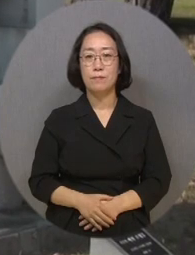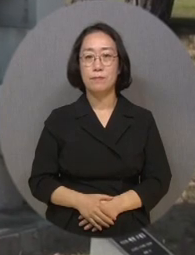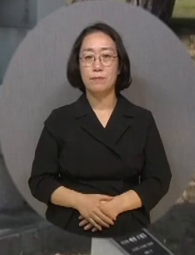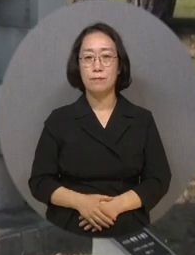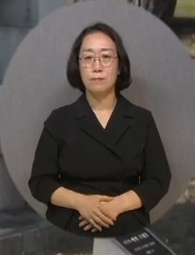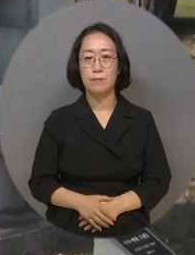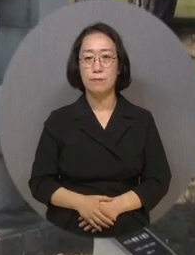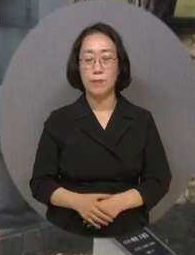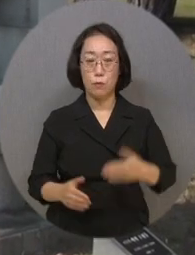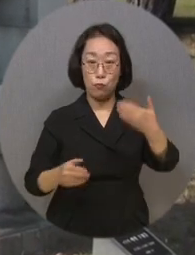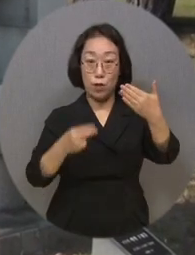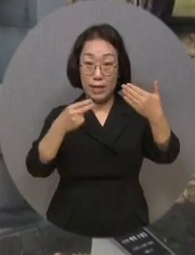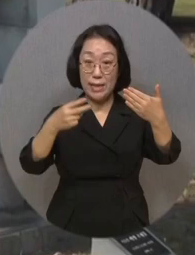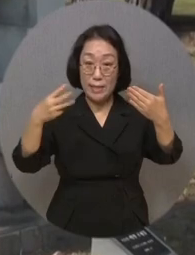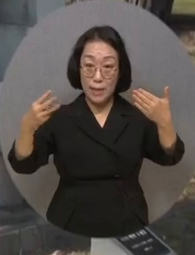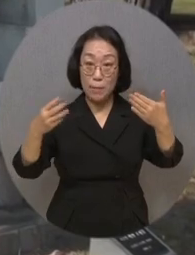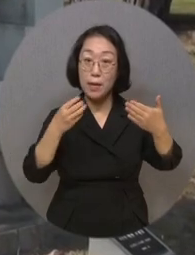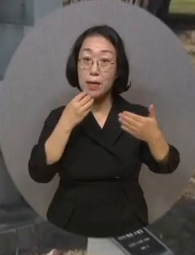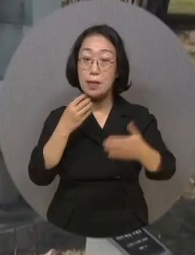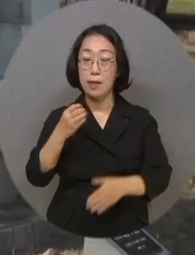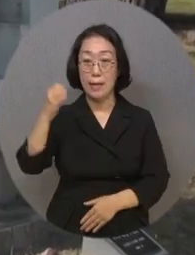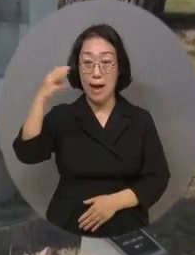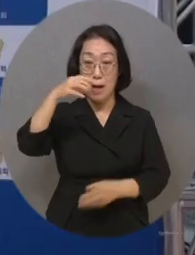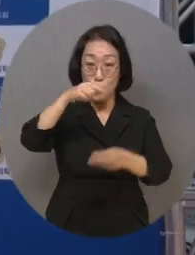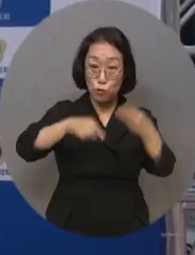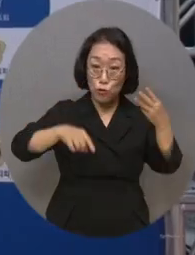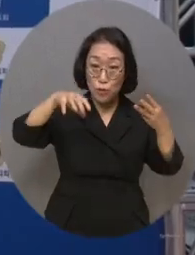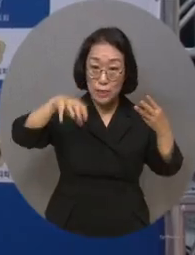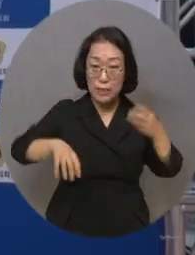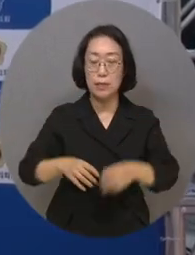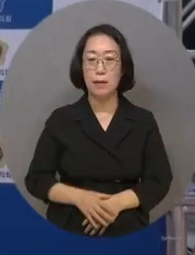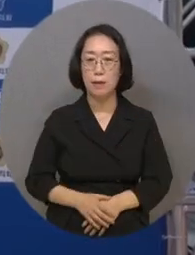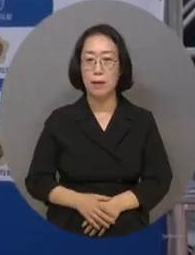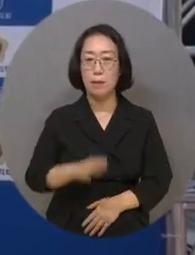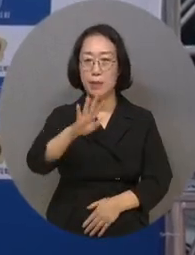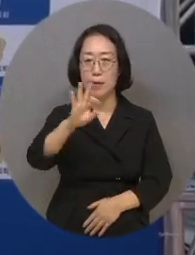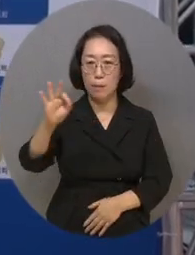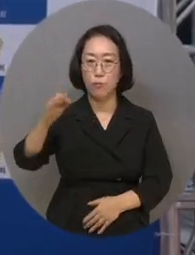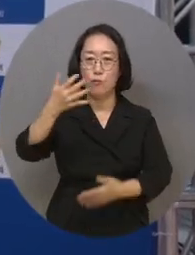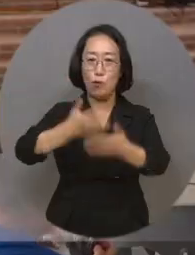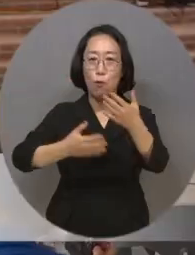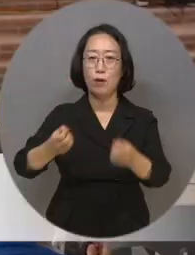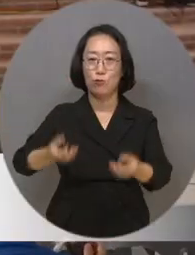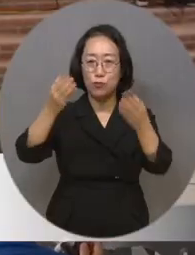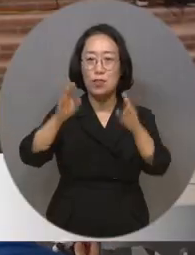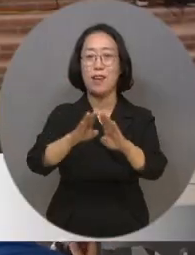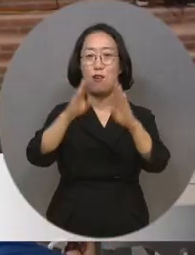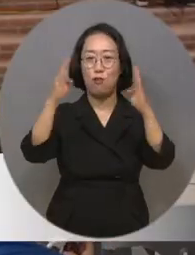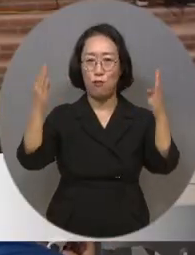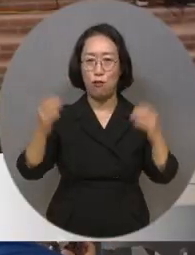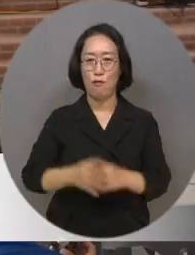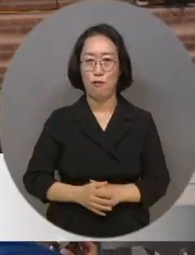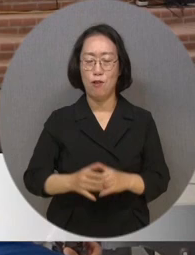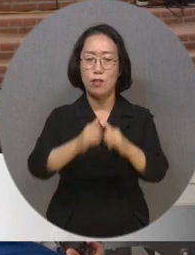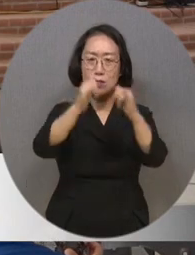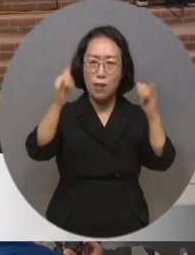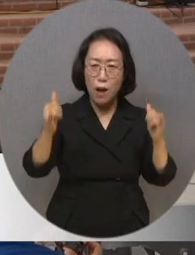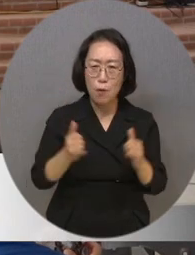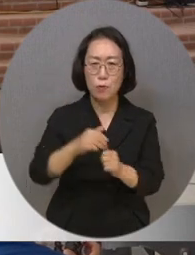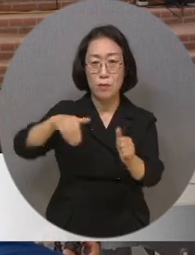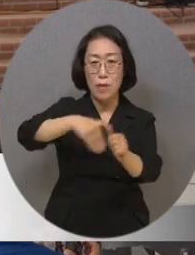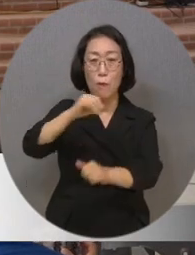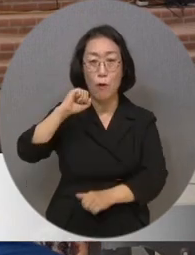지난 2일과 3일 양주시 일원에서는 제4회 배리어프리 영화제가 개최되었습니다. 사회적 약자들과